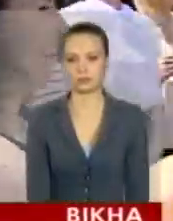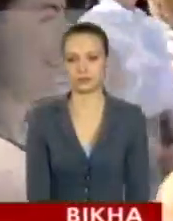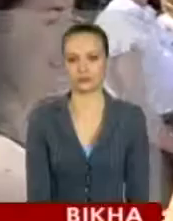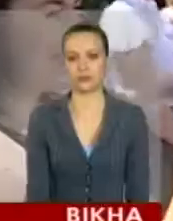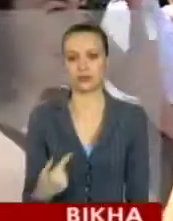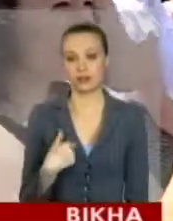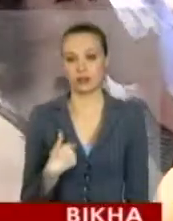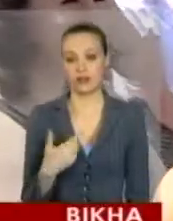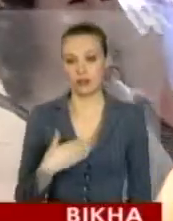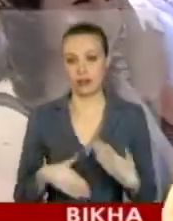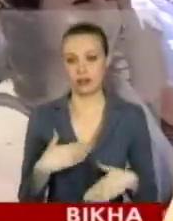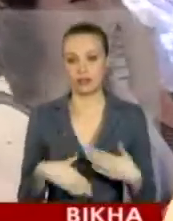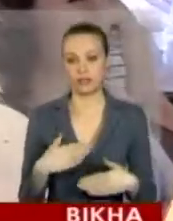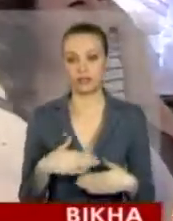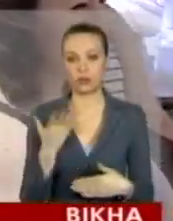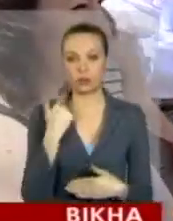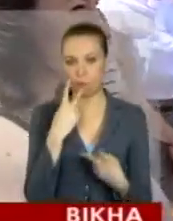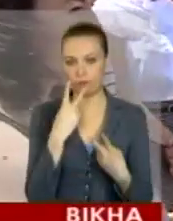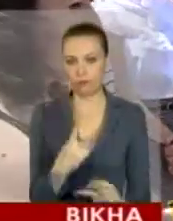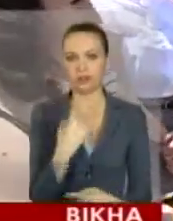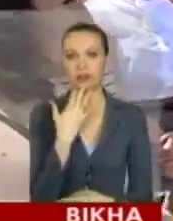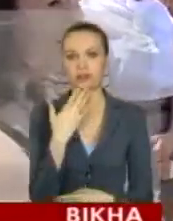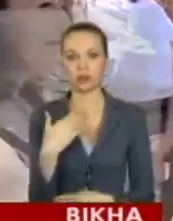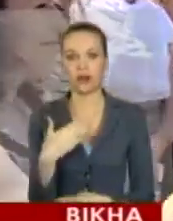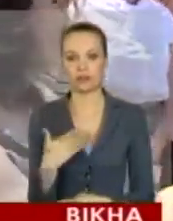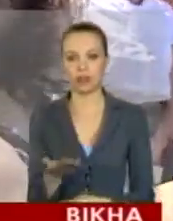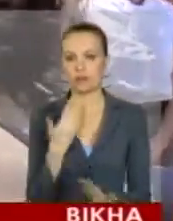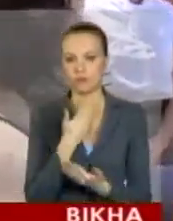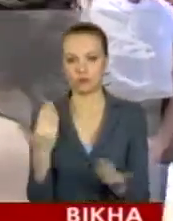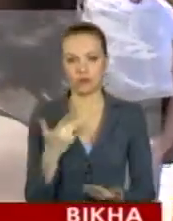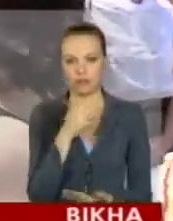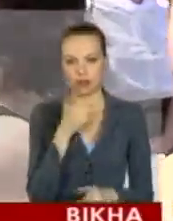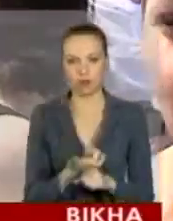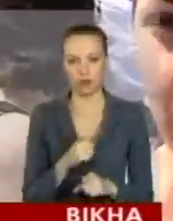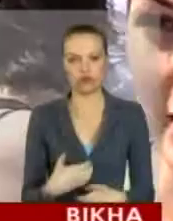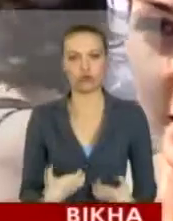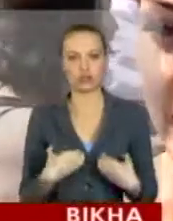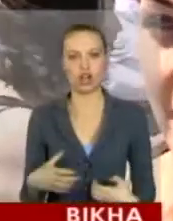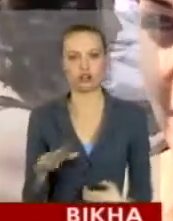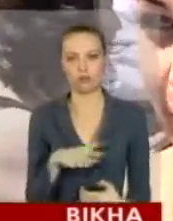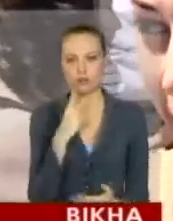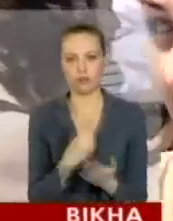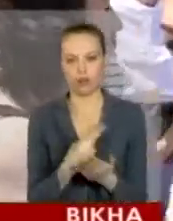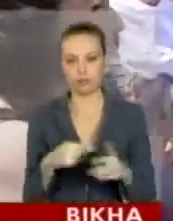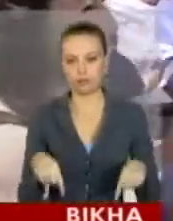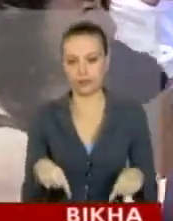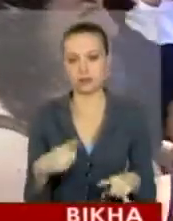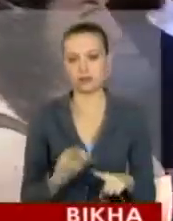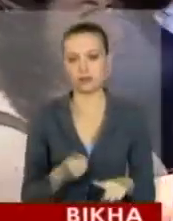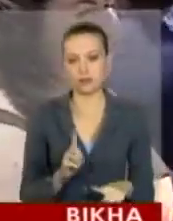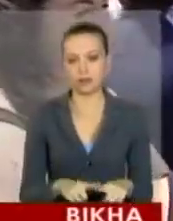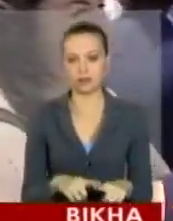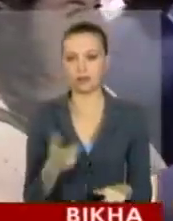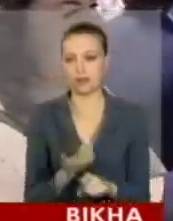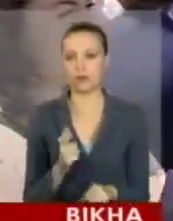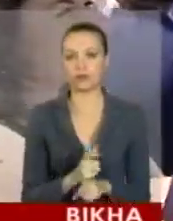Я радувалась. Увидев национальный флаг, в последнее время очень страшно было его показывать здесь. Поэтому